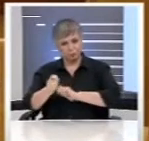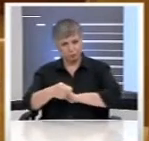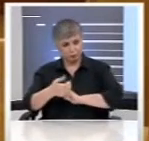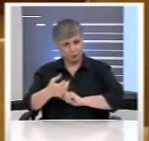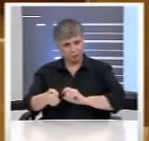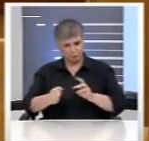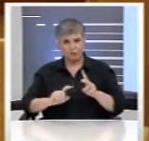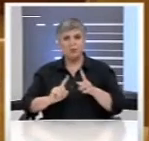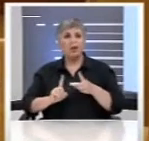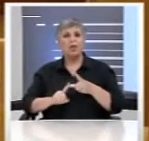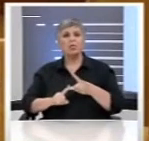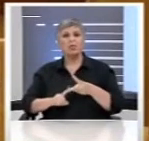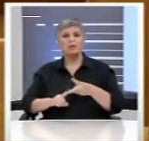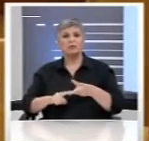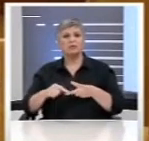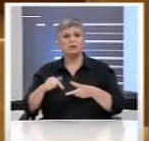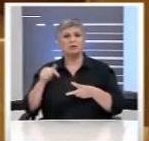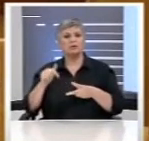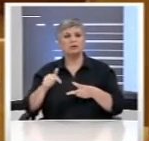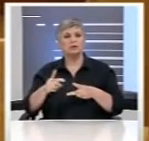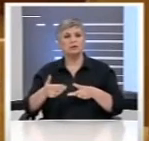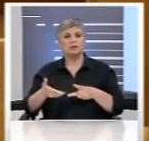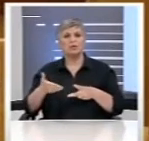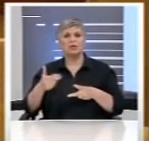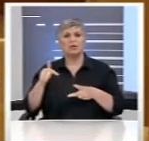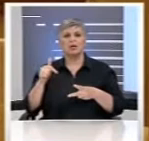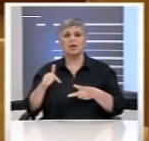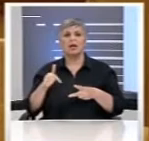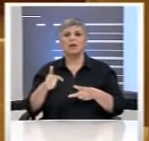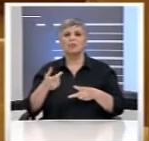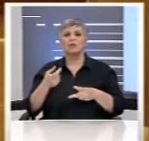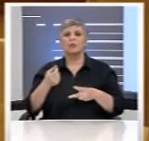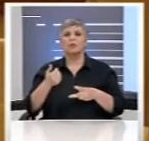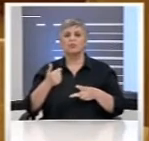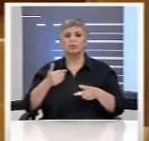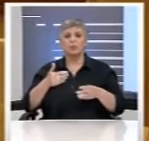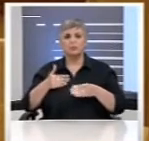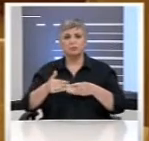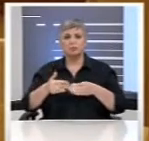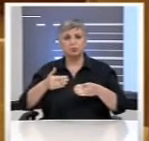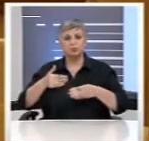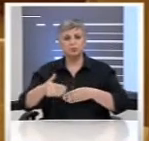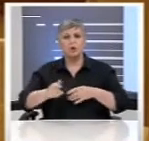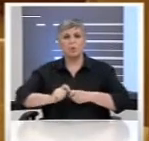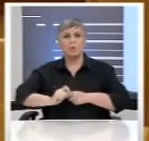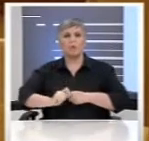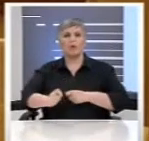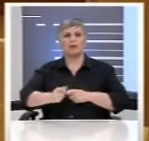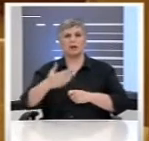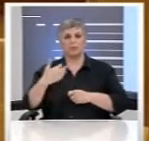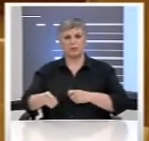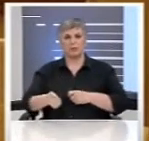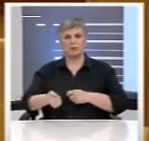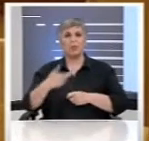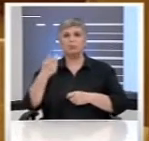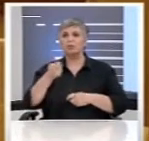Το δεύτερο πεδίο είναι το πεδίο του προσδιορισμού των μέσω μακροπρόθεσμων μέτρων αναδιάρθρωσης του